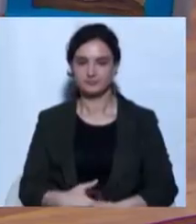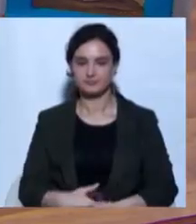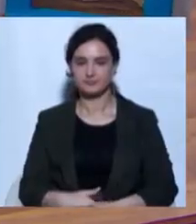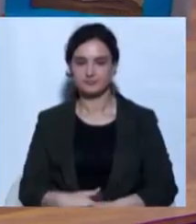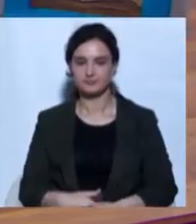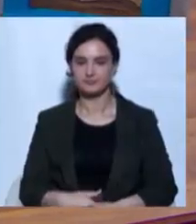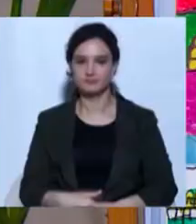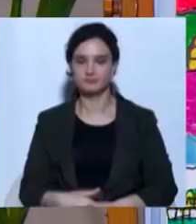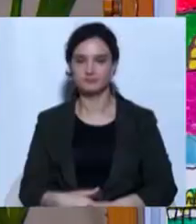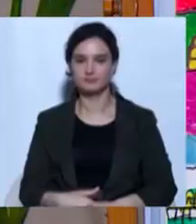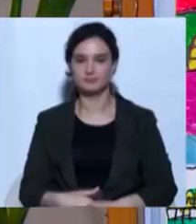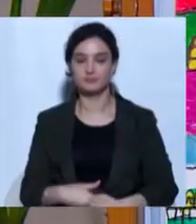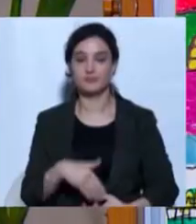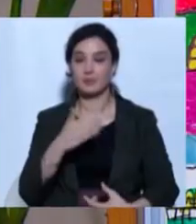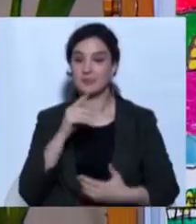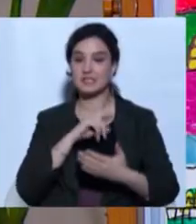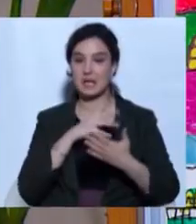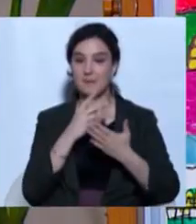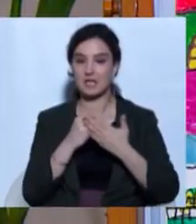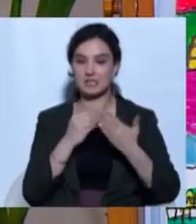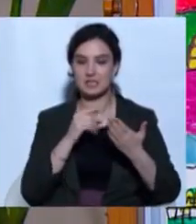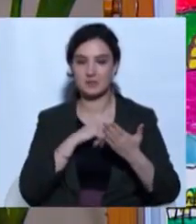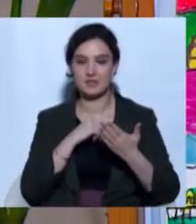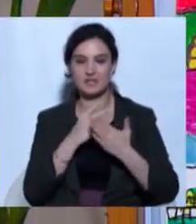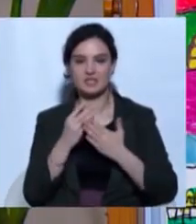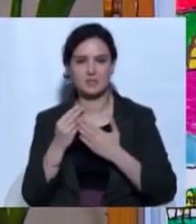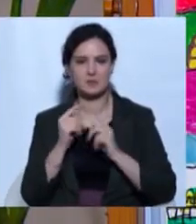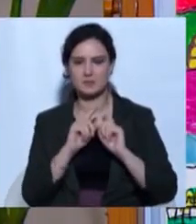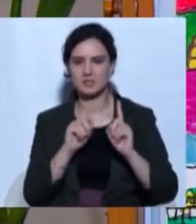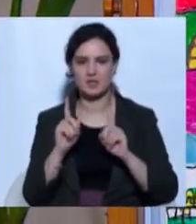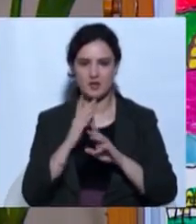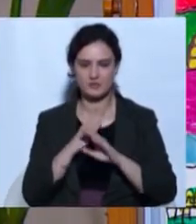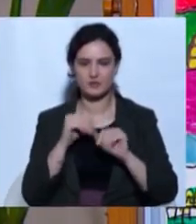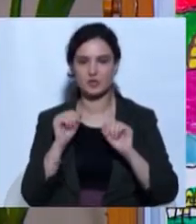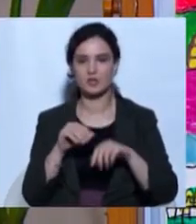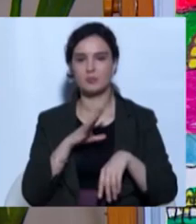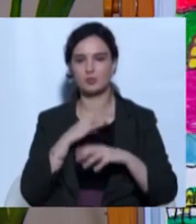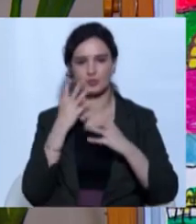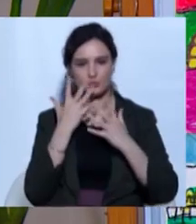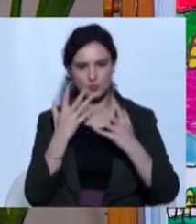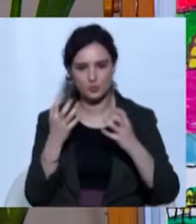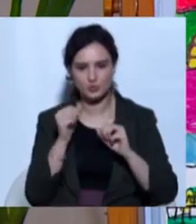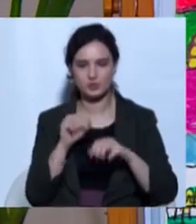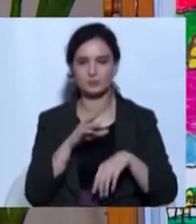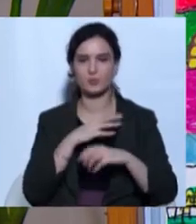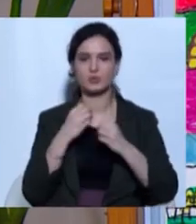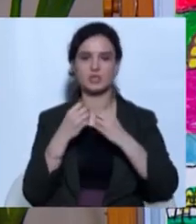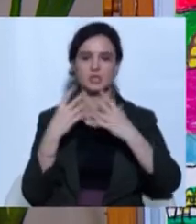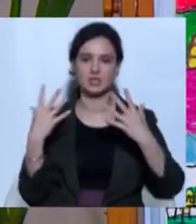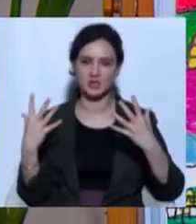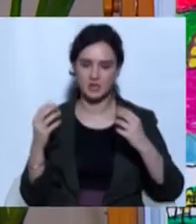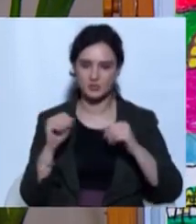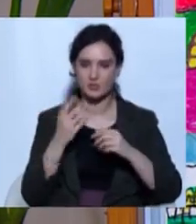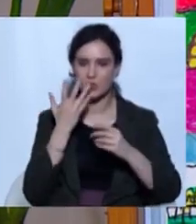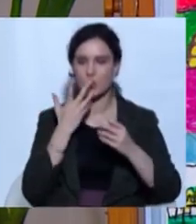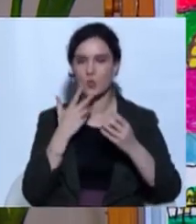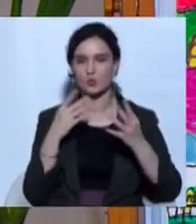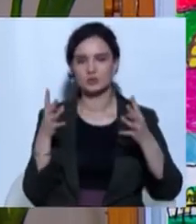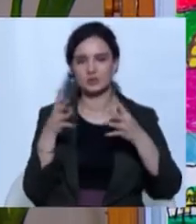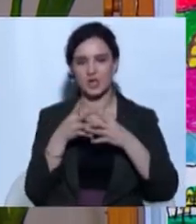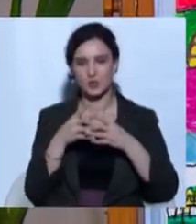მის დამახასიათებელ თვისებები რა აქვს ფერს, შეიძლება იყოს მუქი, შეიძლება იყოს ღია,